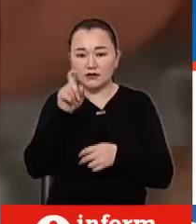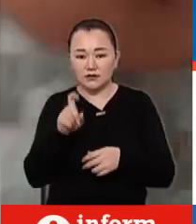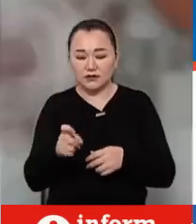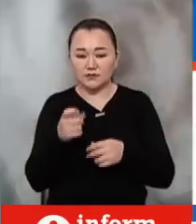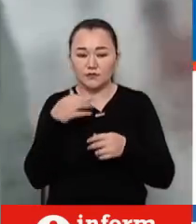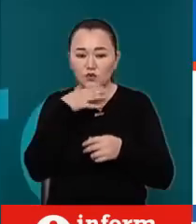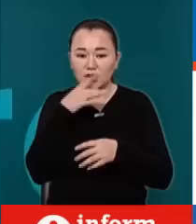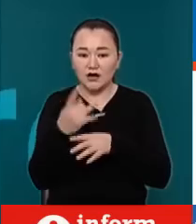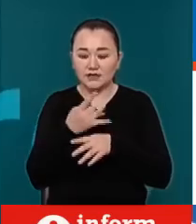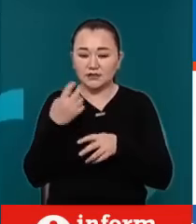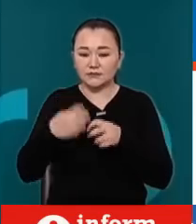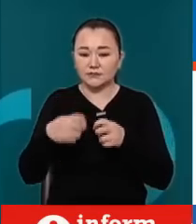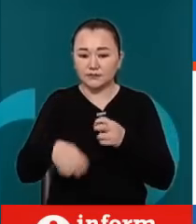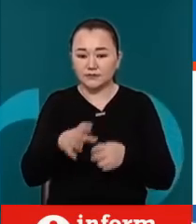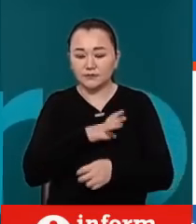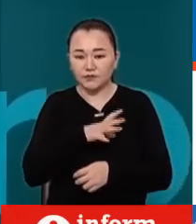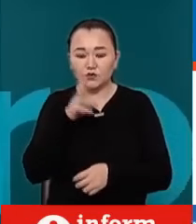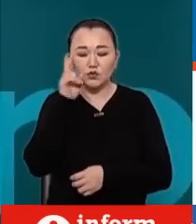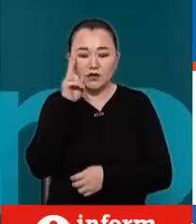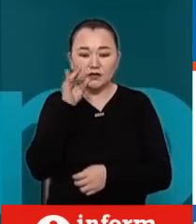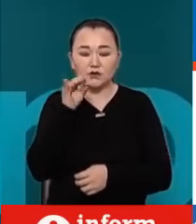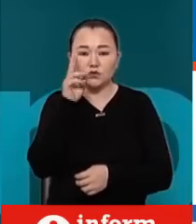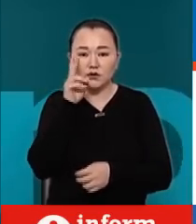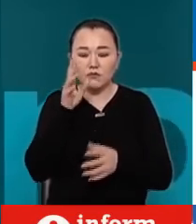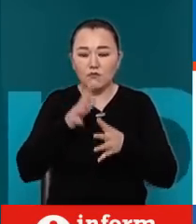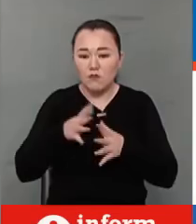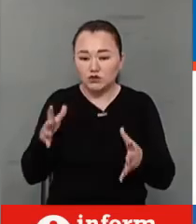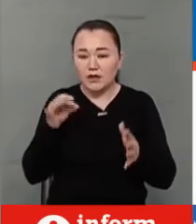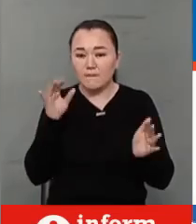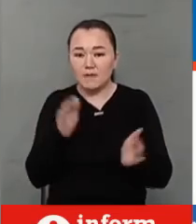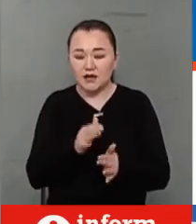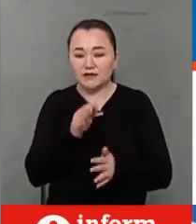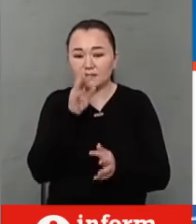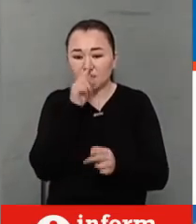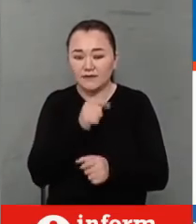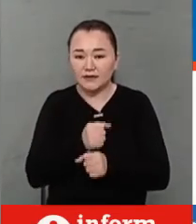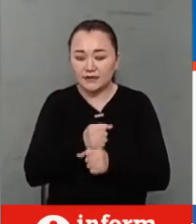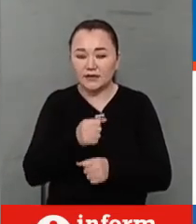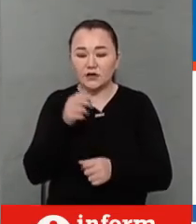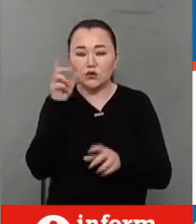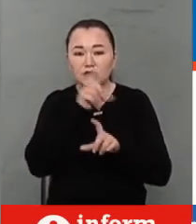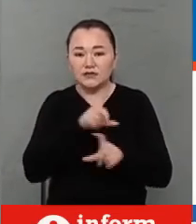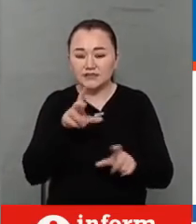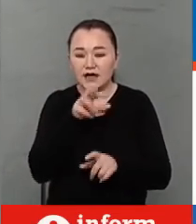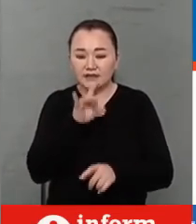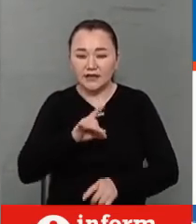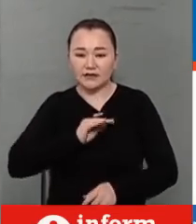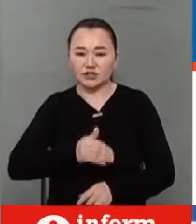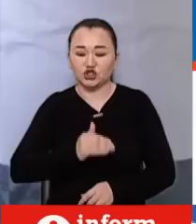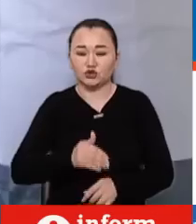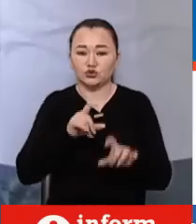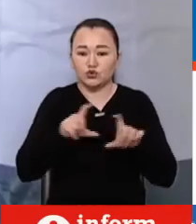бірнеше жерден сынған. Кіші дәрет және үлкен дәрет бізде дұрыс жүрмейді. Оқиға қаладағы зияткер жекеменшік мектебінде